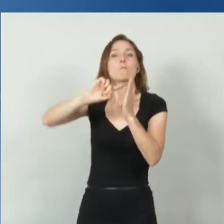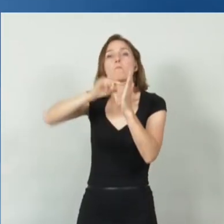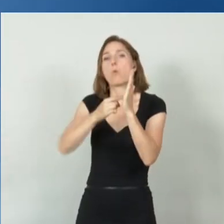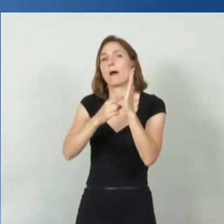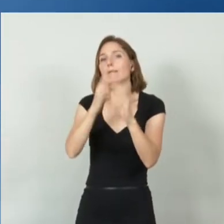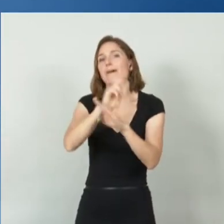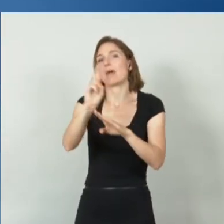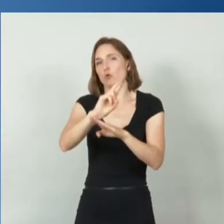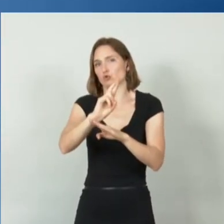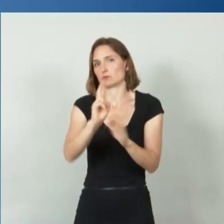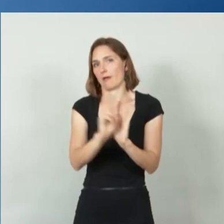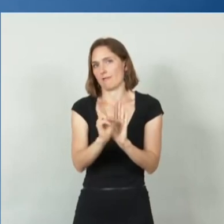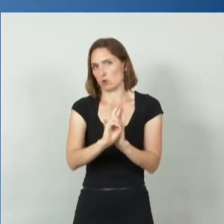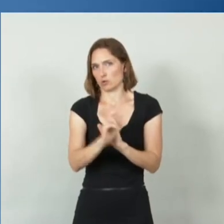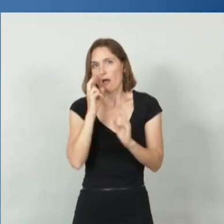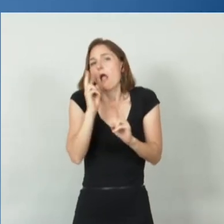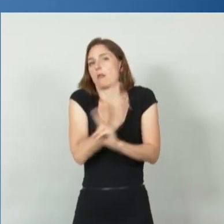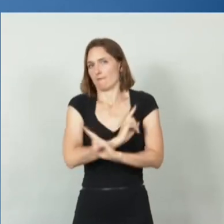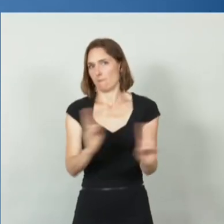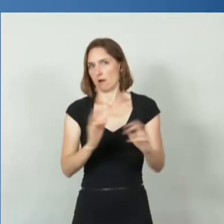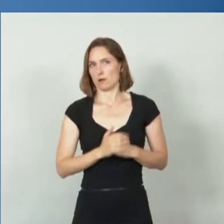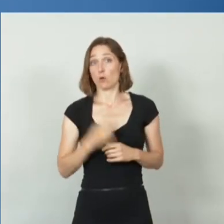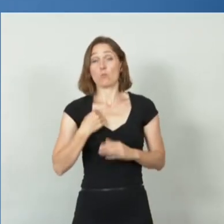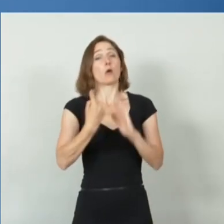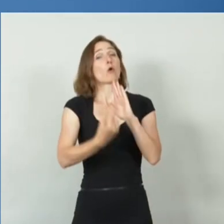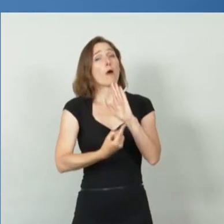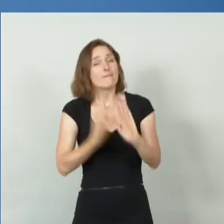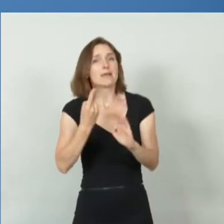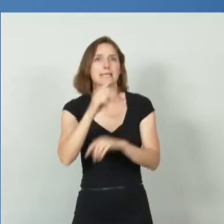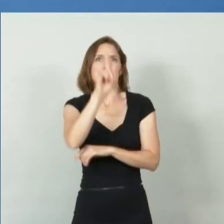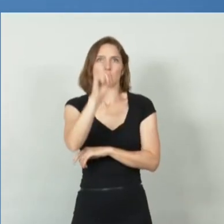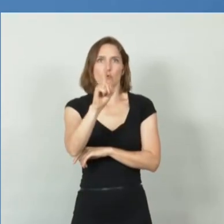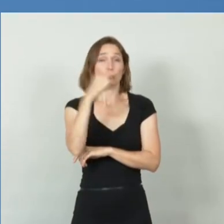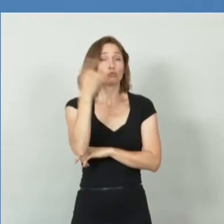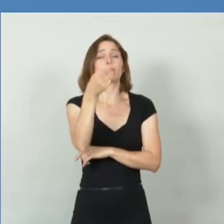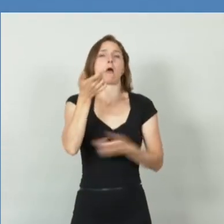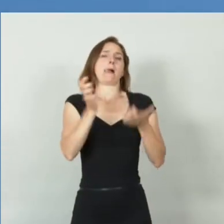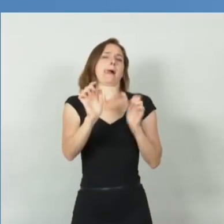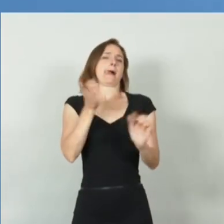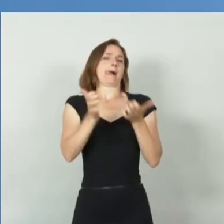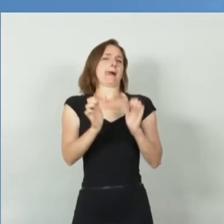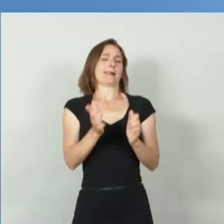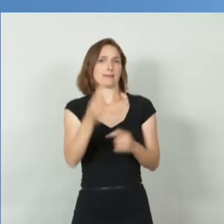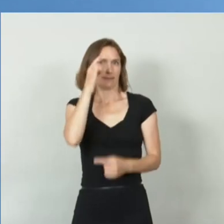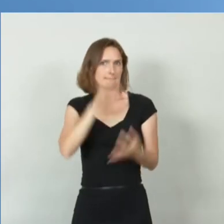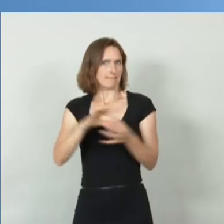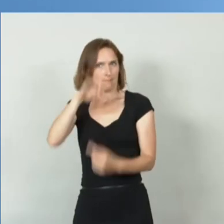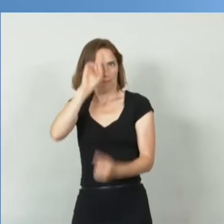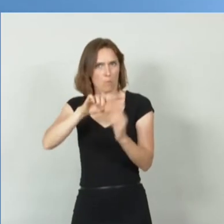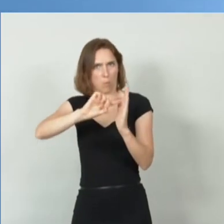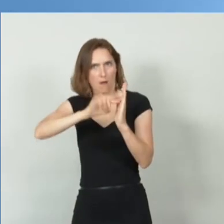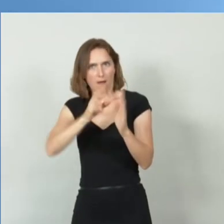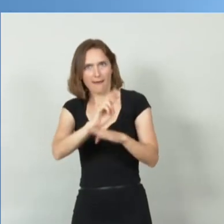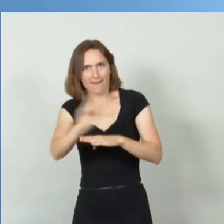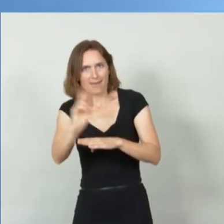donc moi je repose la question ici à laquelle vous vous évacuez toujours avec le point d'indice ça n'est pas la question du point d'indice il n'a pas augmenté encore une fois de